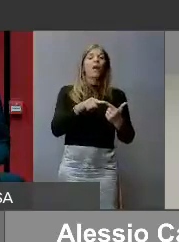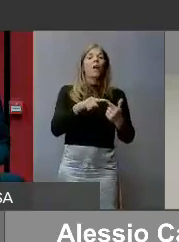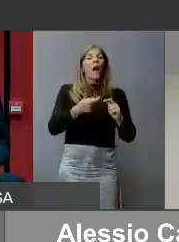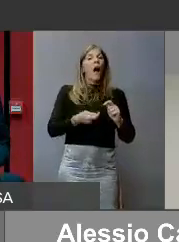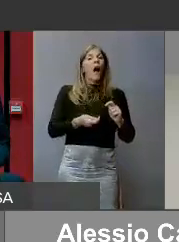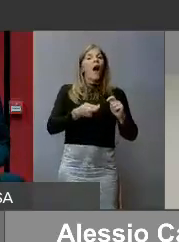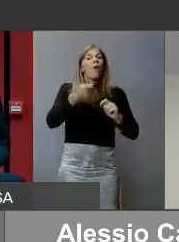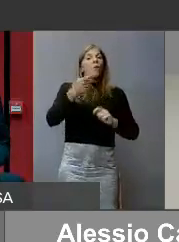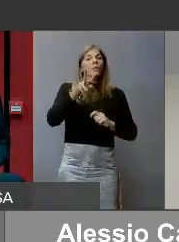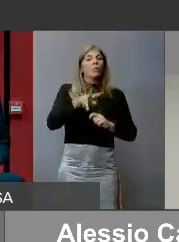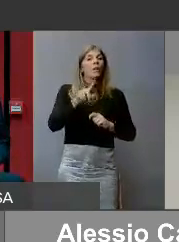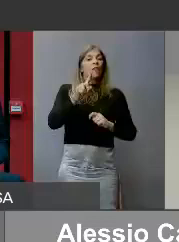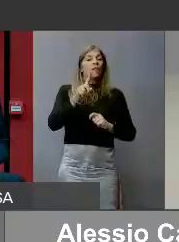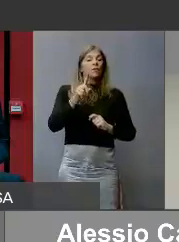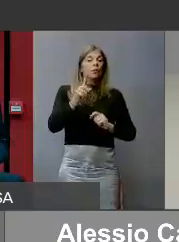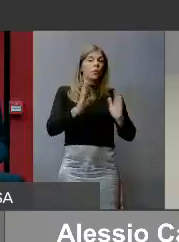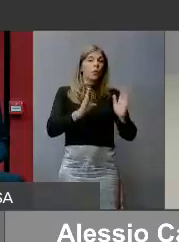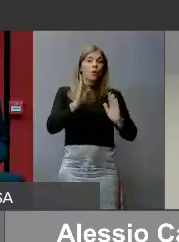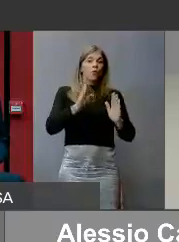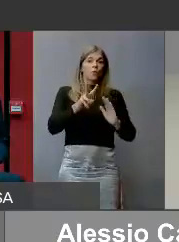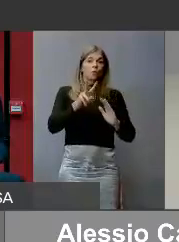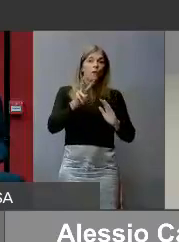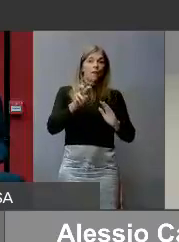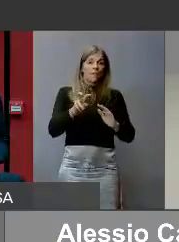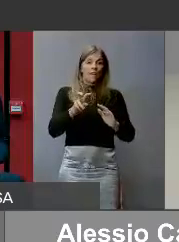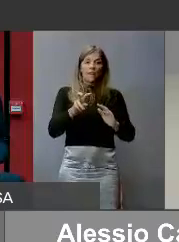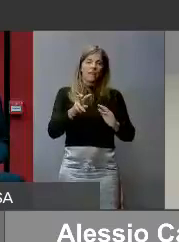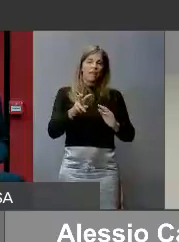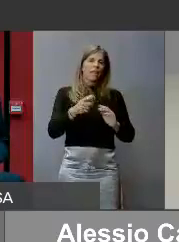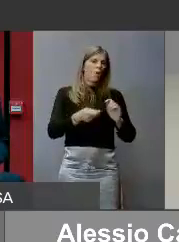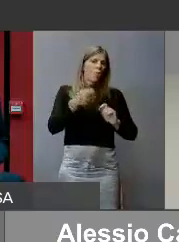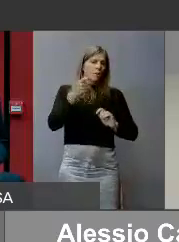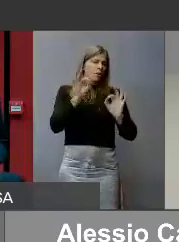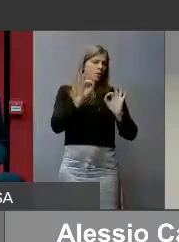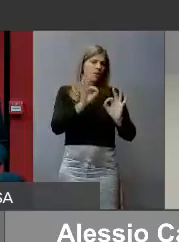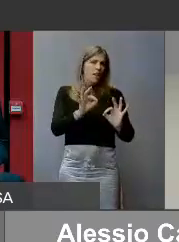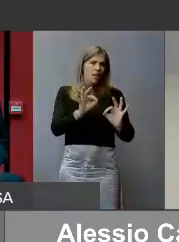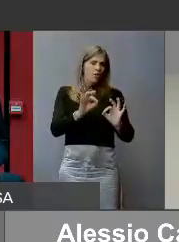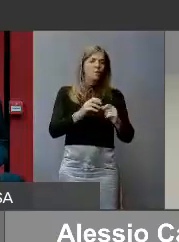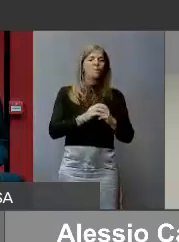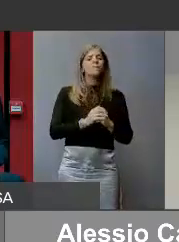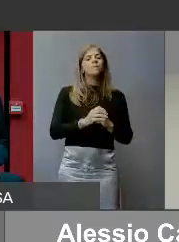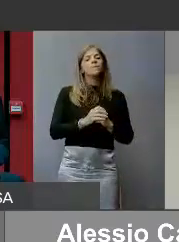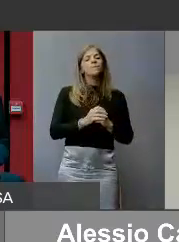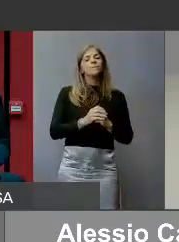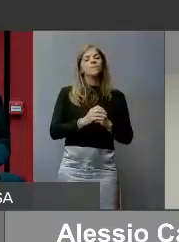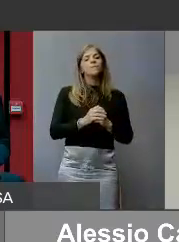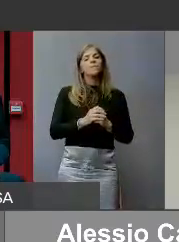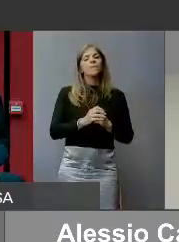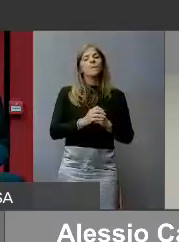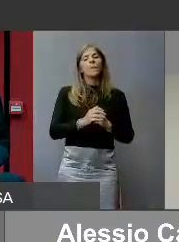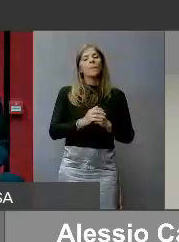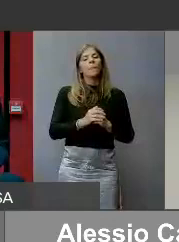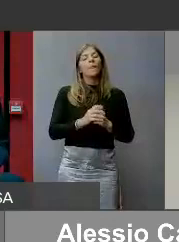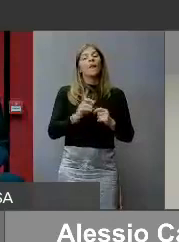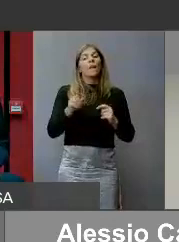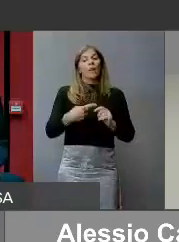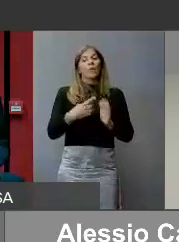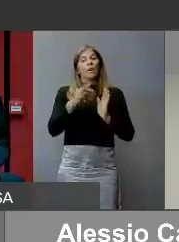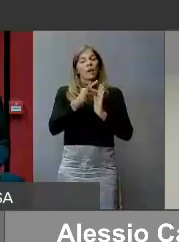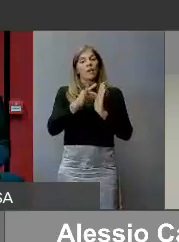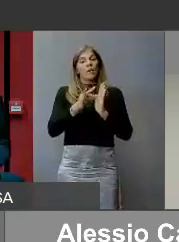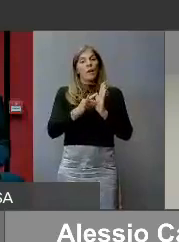rispetto al 2020 per altre categorie colpite gli effetti indotti della pandemia per completezza si evidenza che regolamento tari